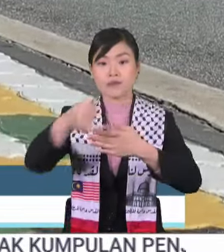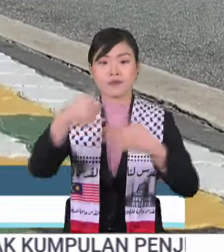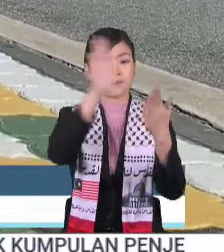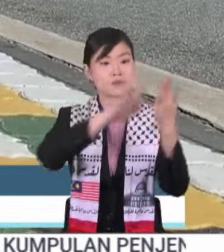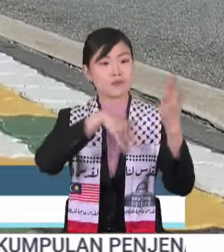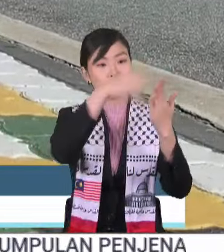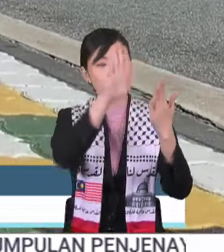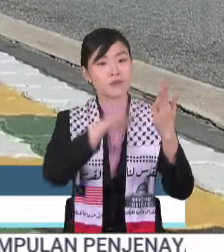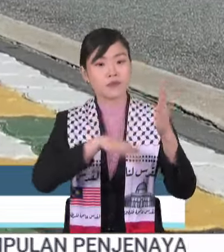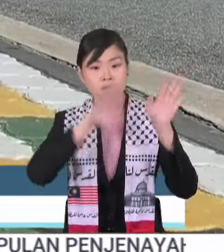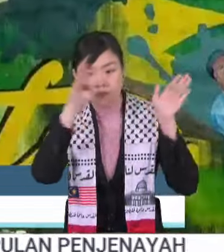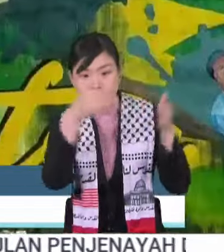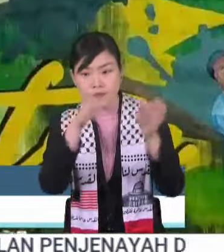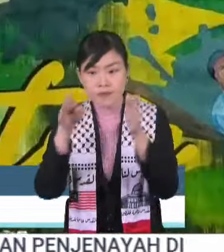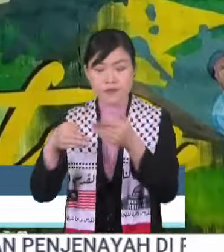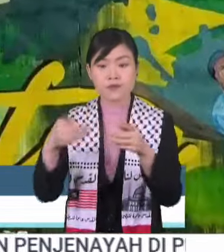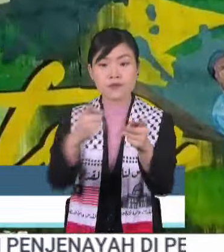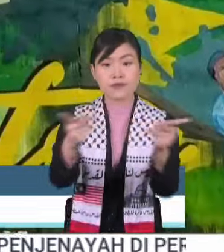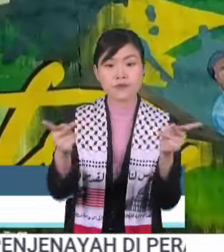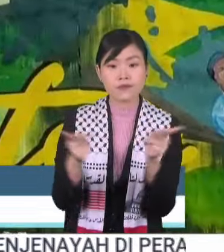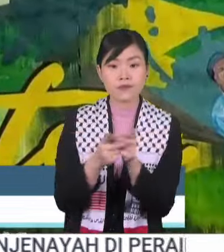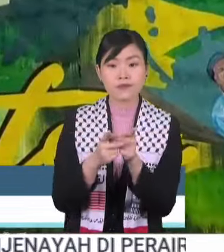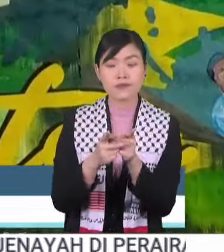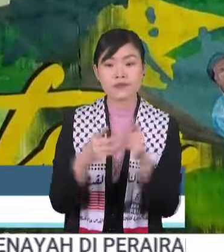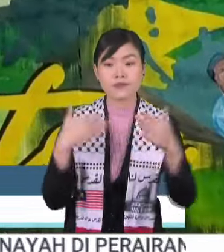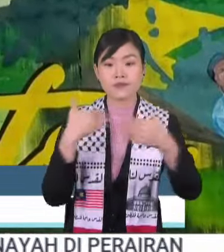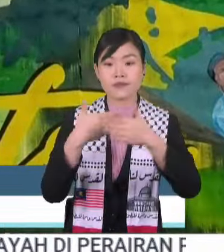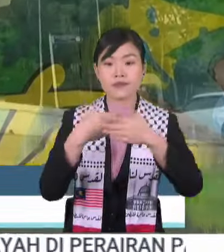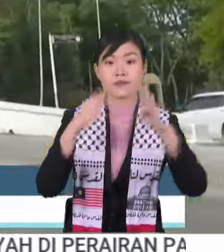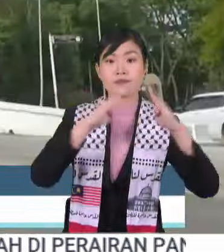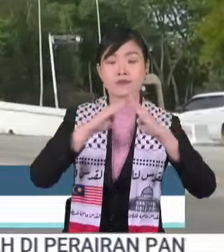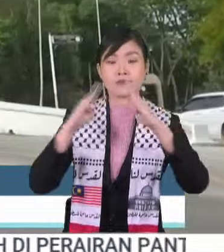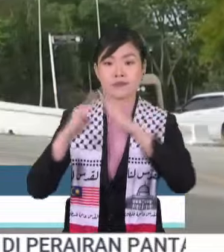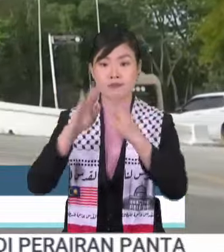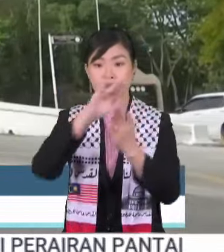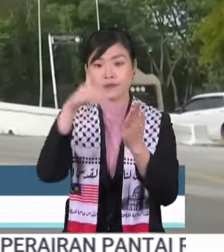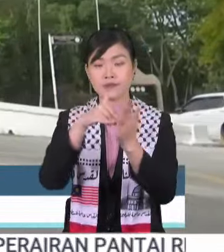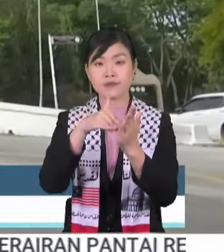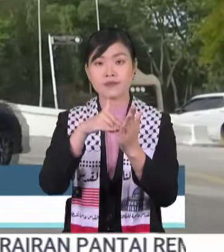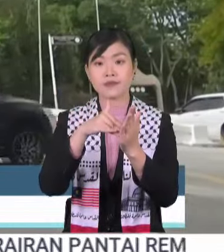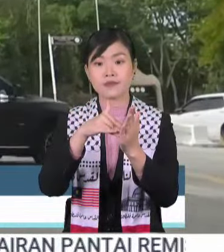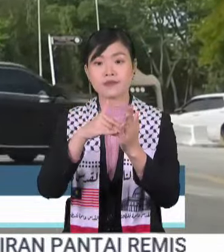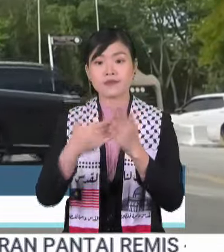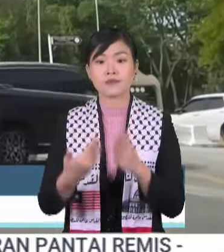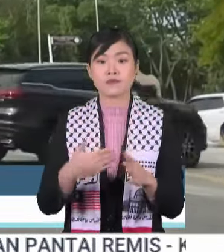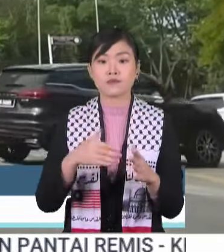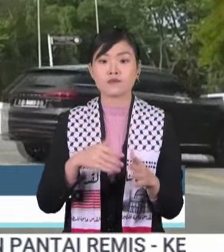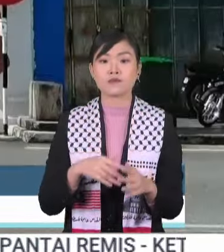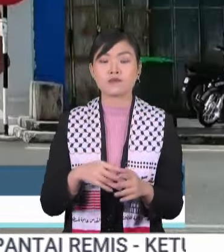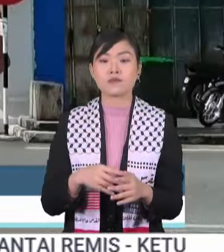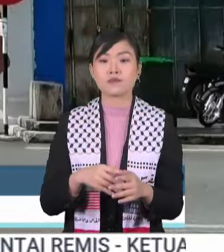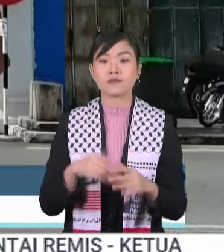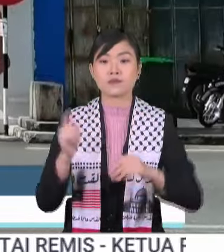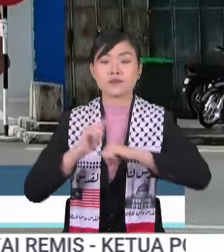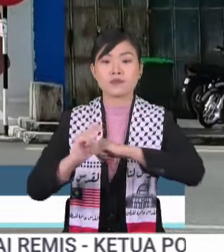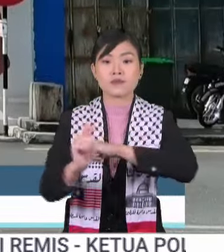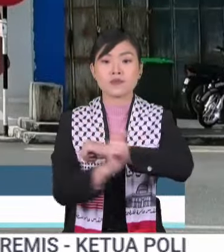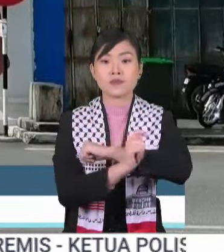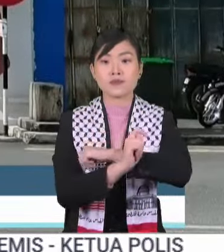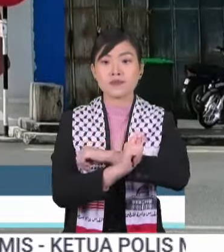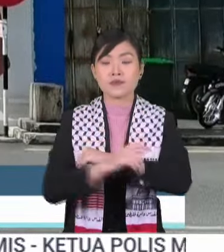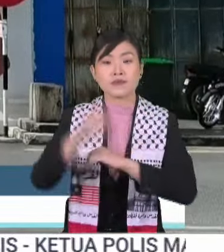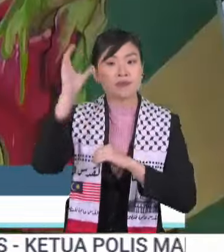tertumpu di beberapa lokasi sekitar Pusat Bandar antaranya pekan Melayu pekan Cina Medan